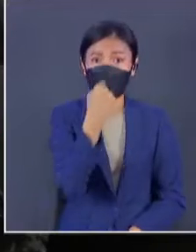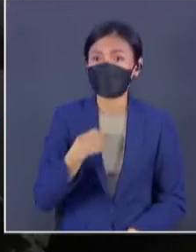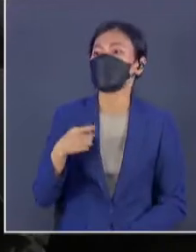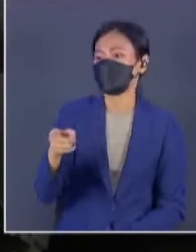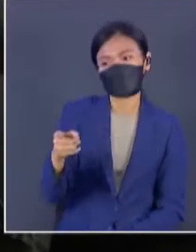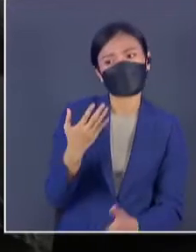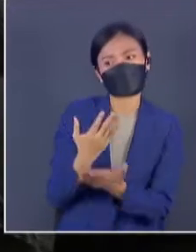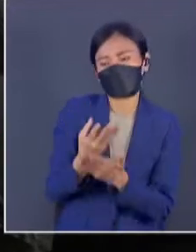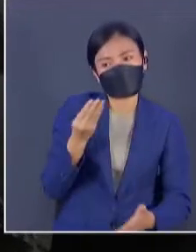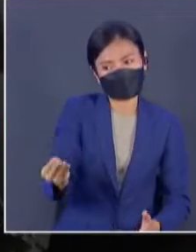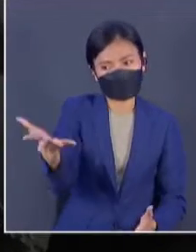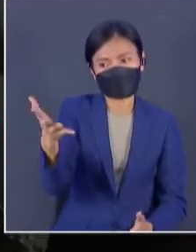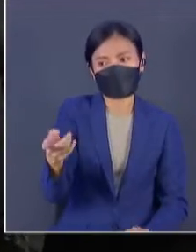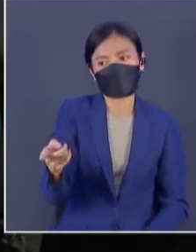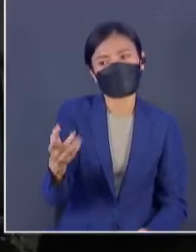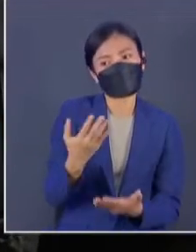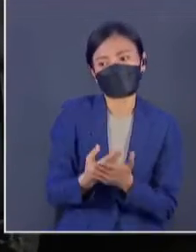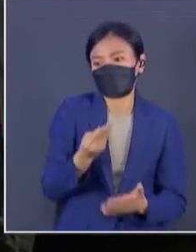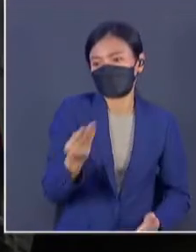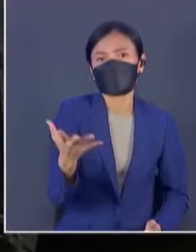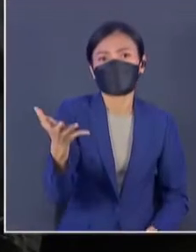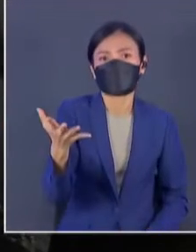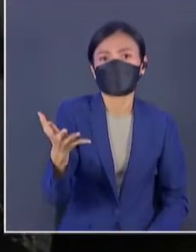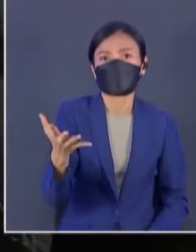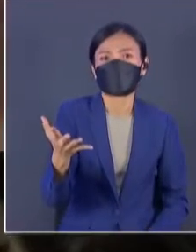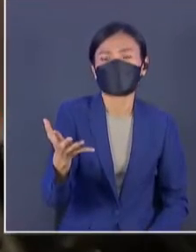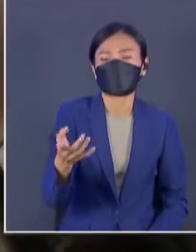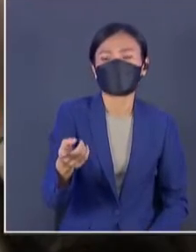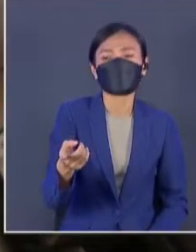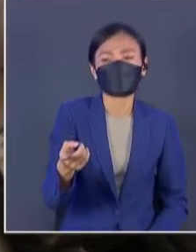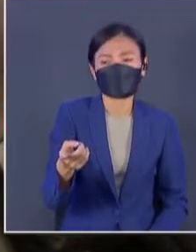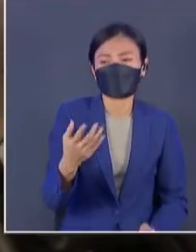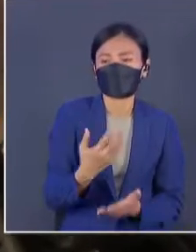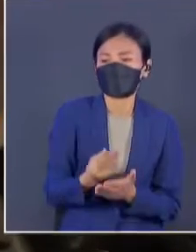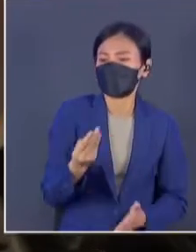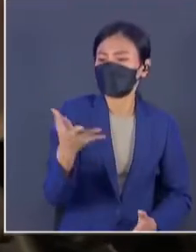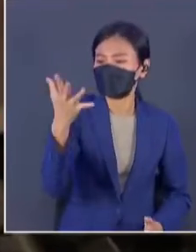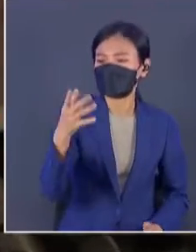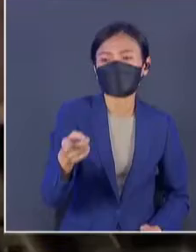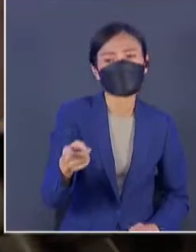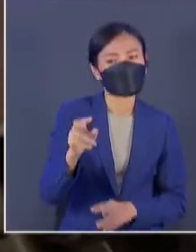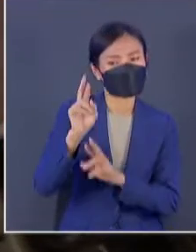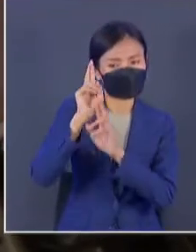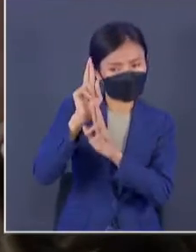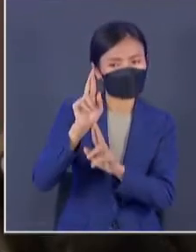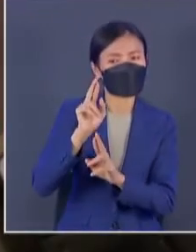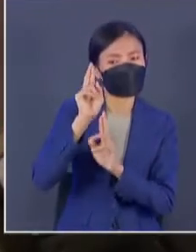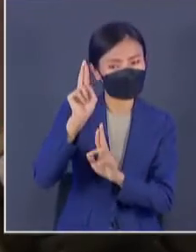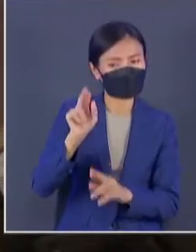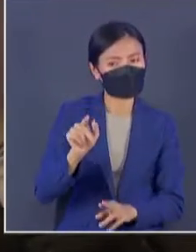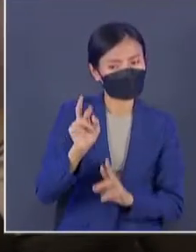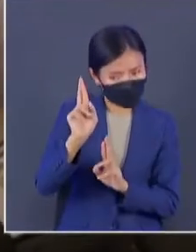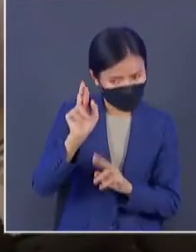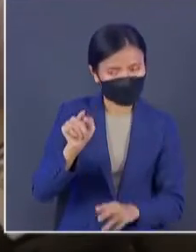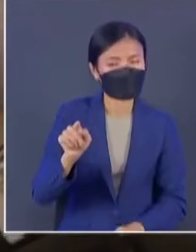จะไม่ได ้ ชัดเจนว่าเงินที่ถูกเดี๋ยวก็จะไม่ได้และจะได้อย่างอื่นแทนด้วยคุณลุงบอกโอ้โหประโ